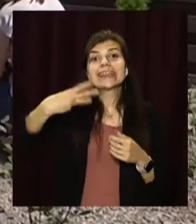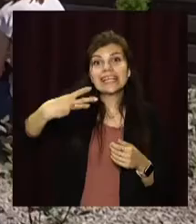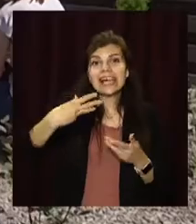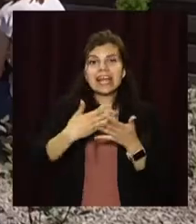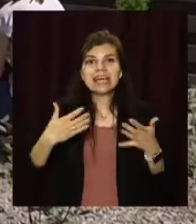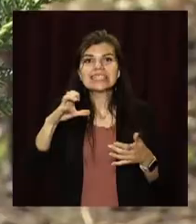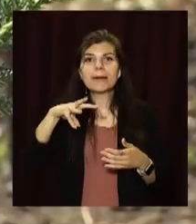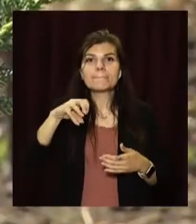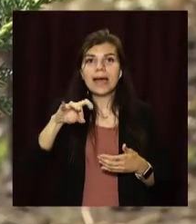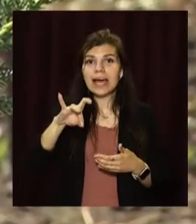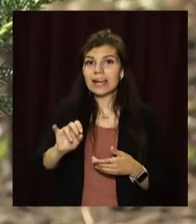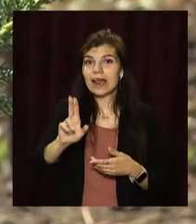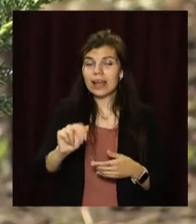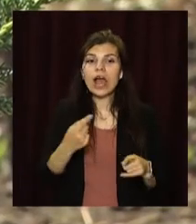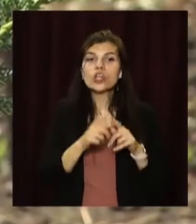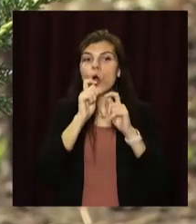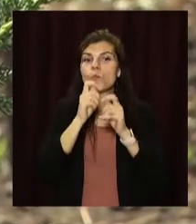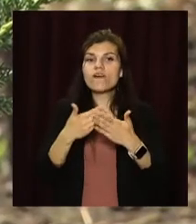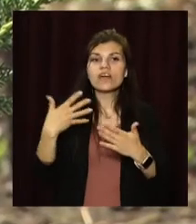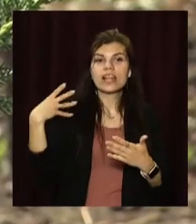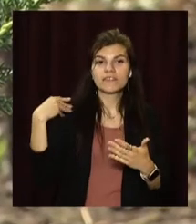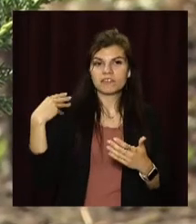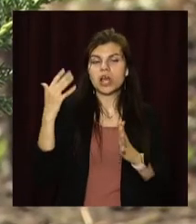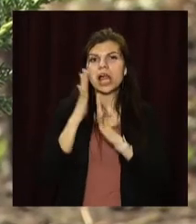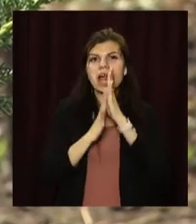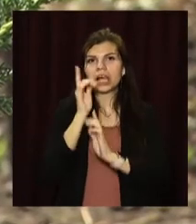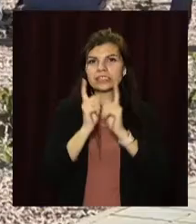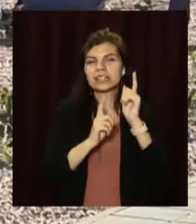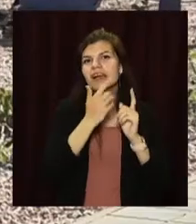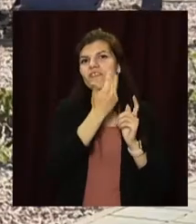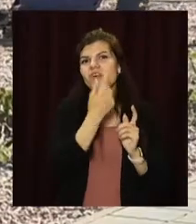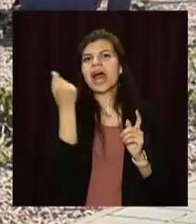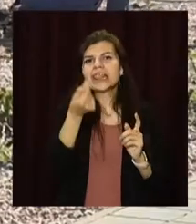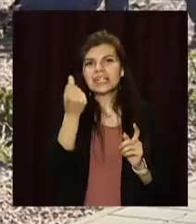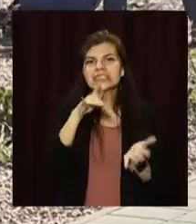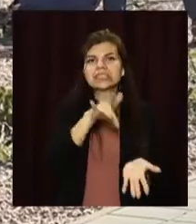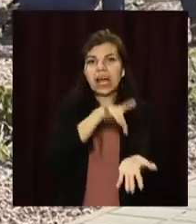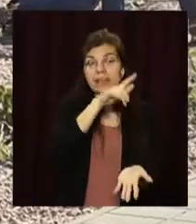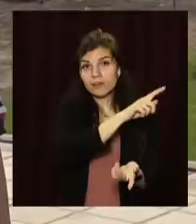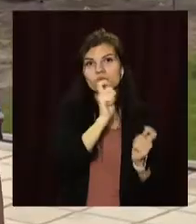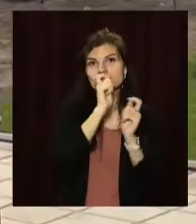саджанців смереки. Це подарунок від Львівського лісового селекційного насінневого центру.